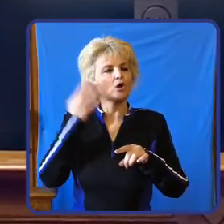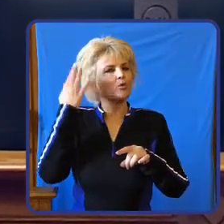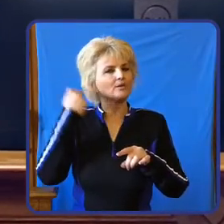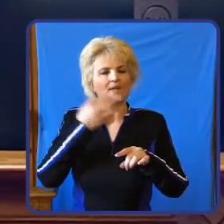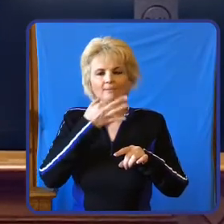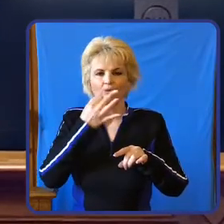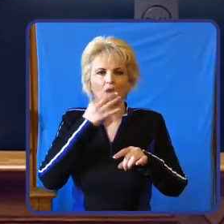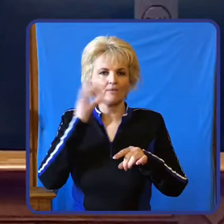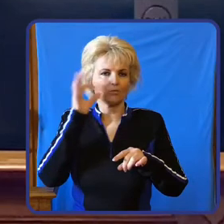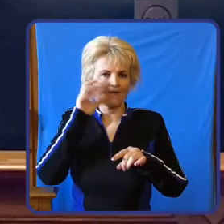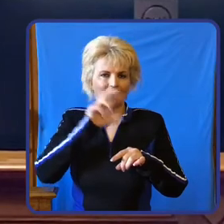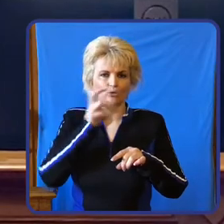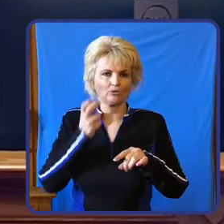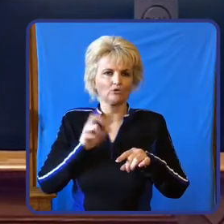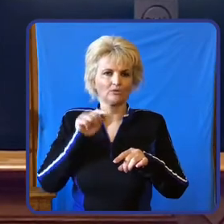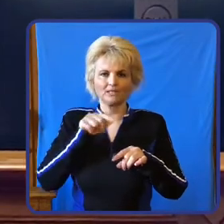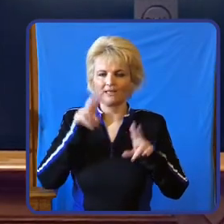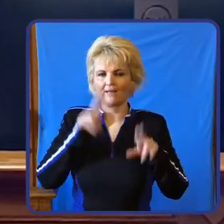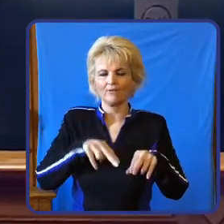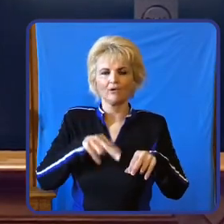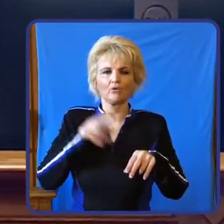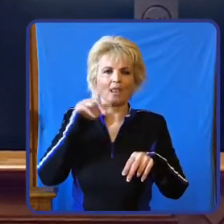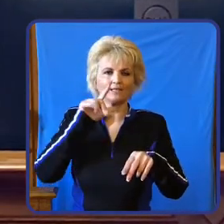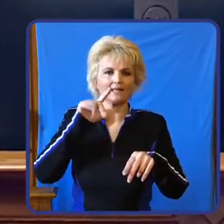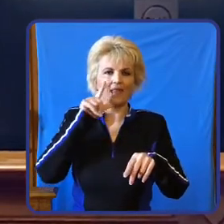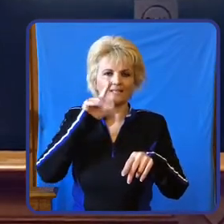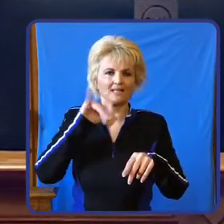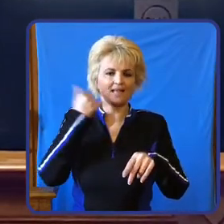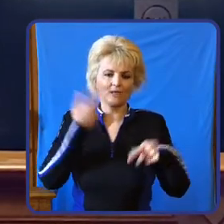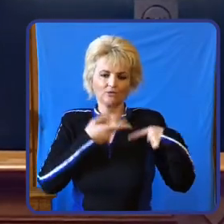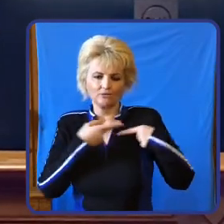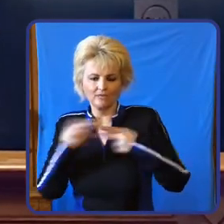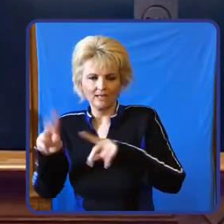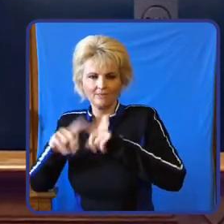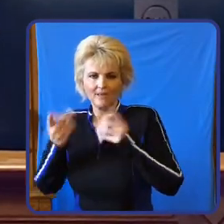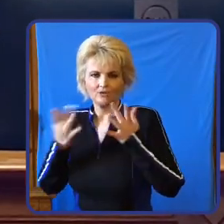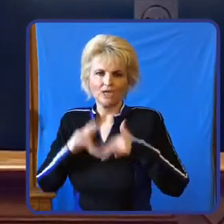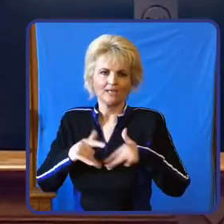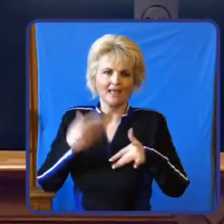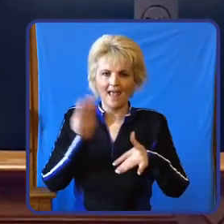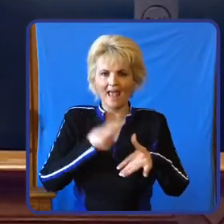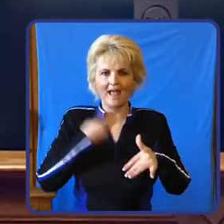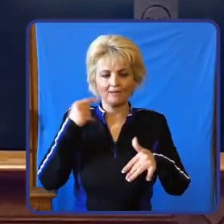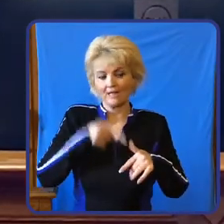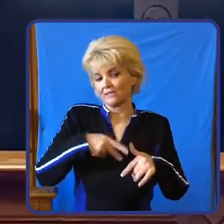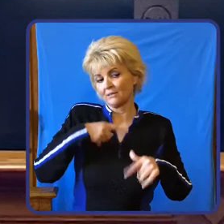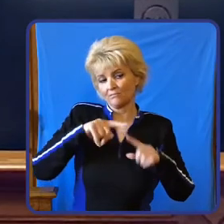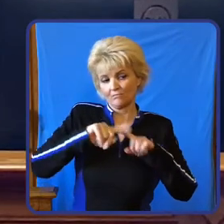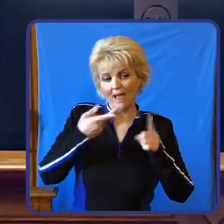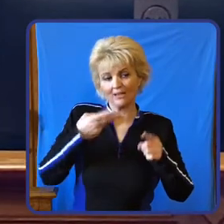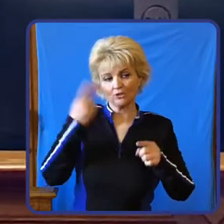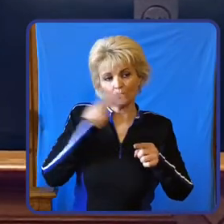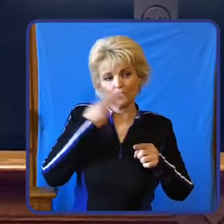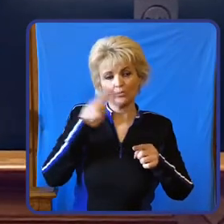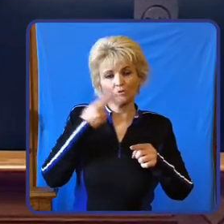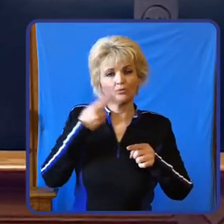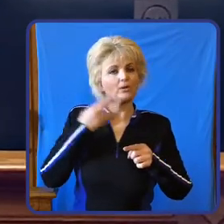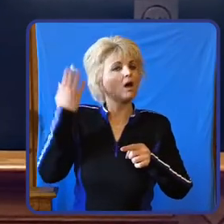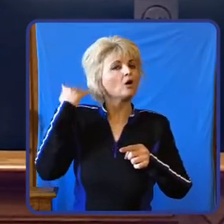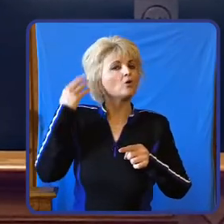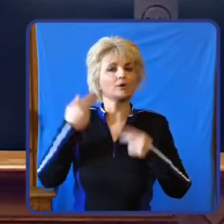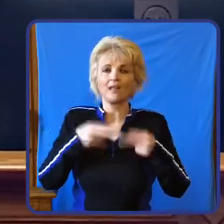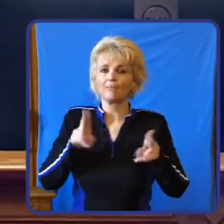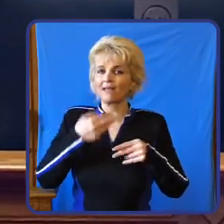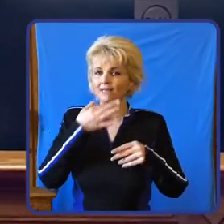nem ide való, és Lázár János vigye máshova ezeket az előadásait. De rendben van, ez egy más kultúra. Más kultúra volt akkor, akkor nem lehetett szólni. Most